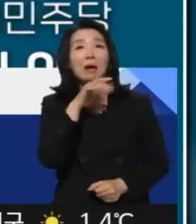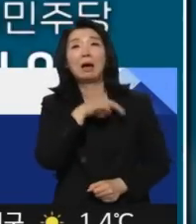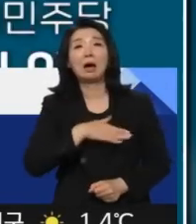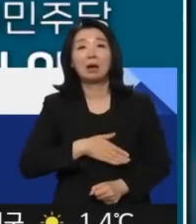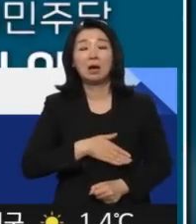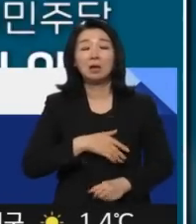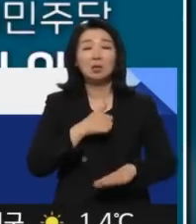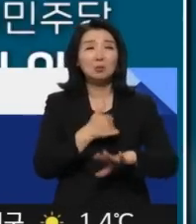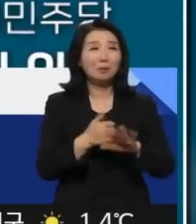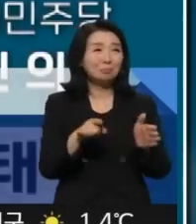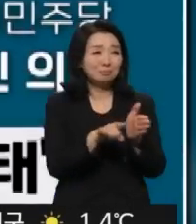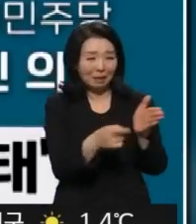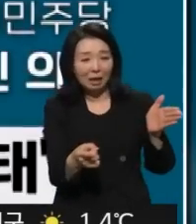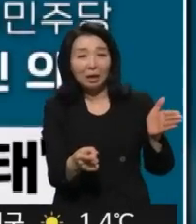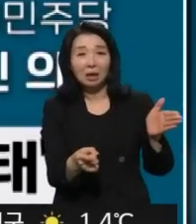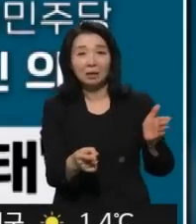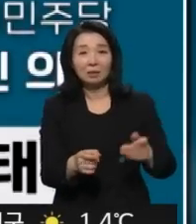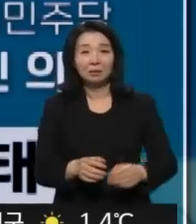오히려 신뢰가 떨어져요.